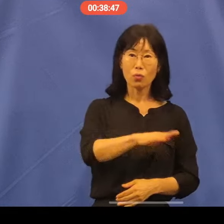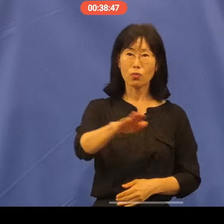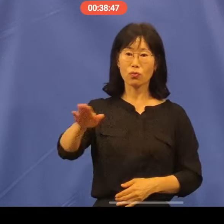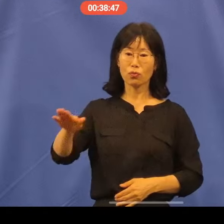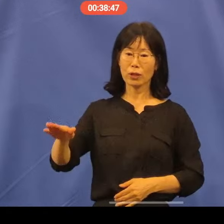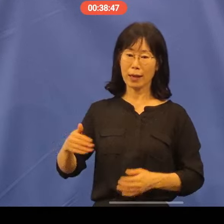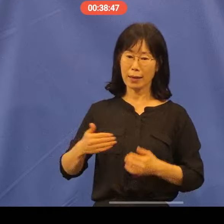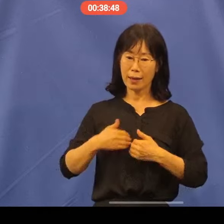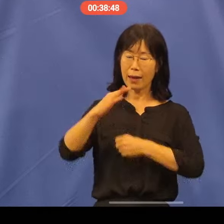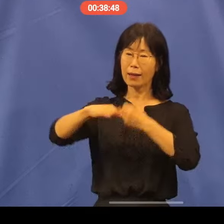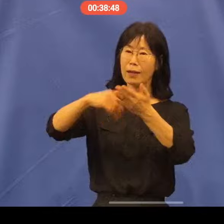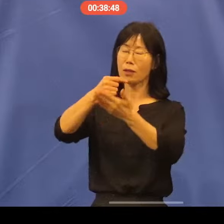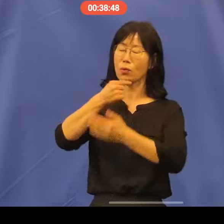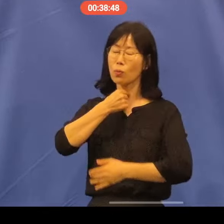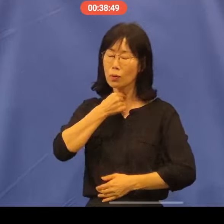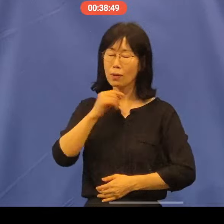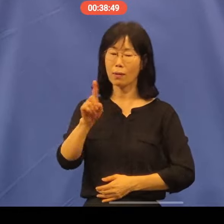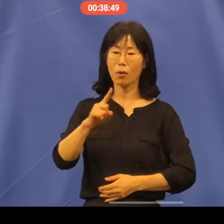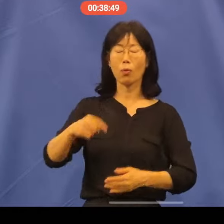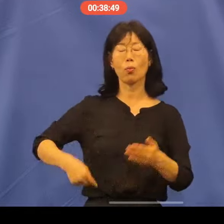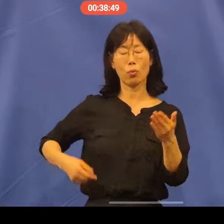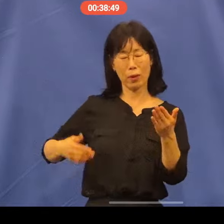우리에게 회개를 요구하신다는 거예요.